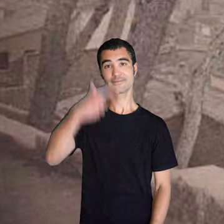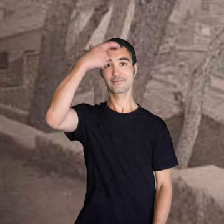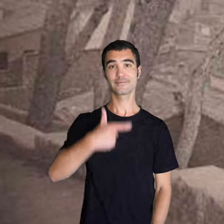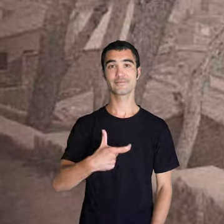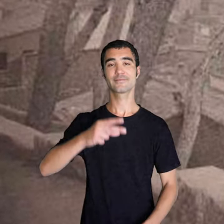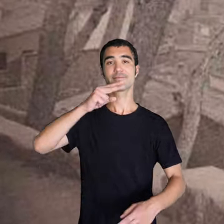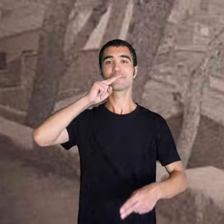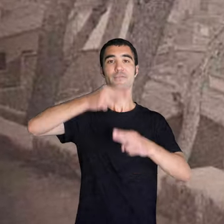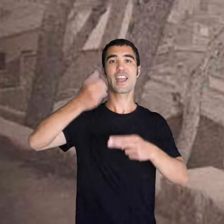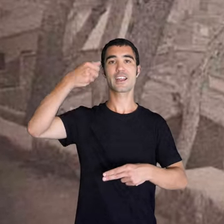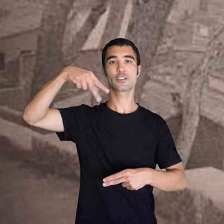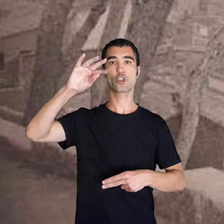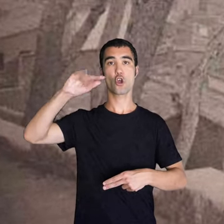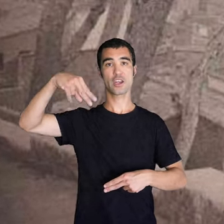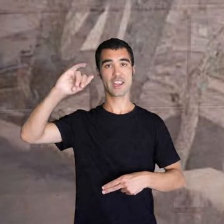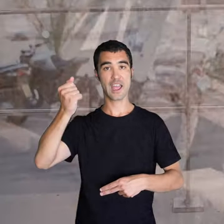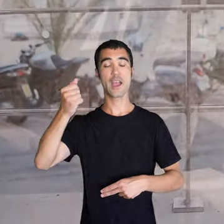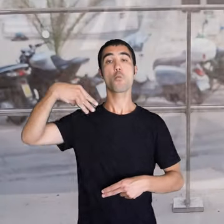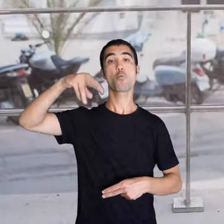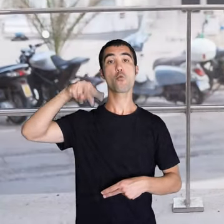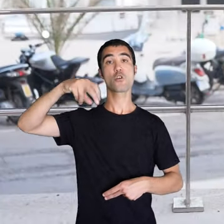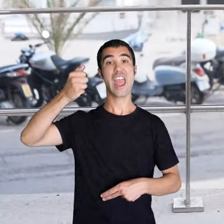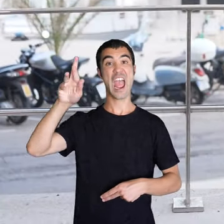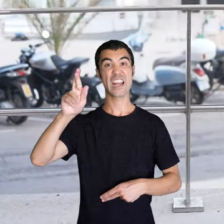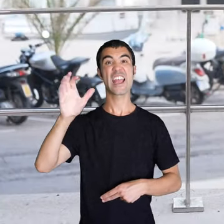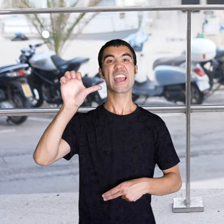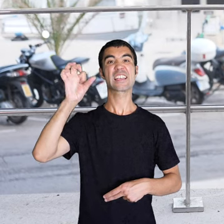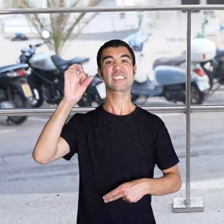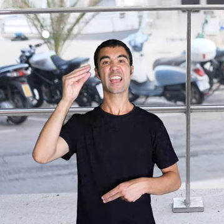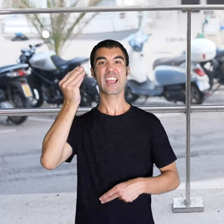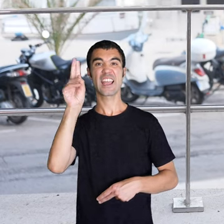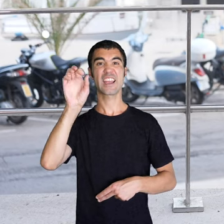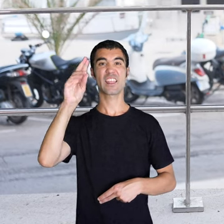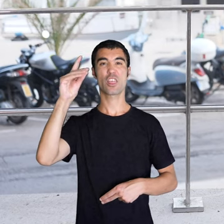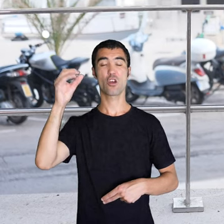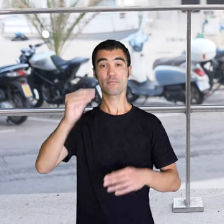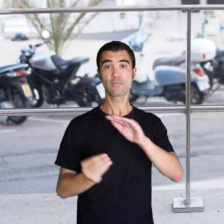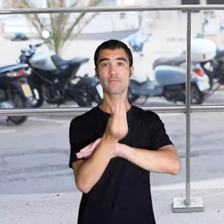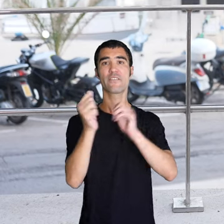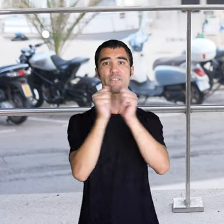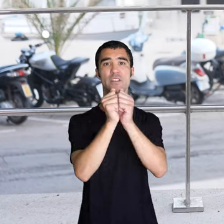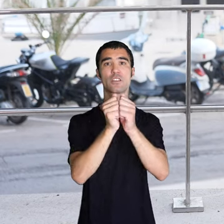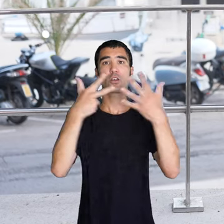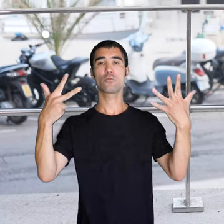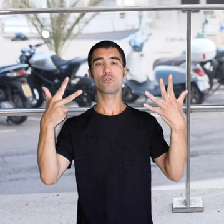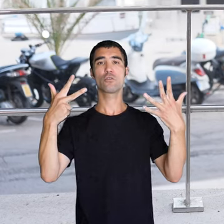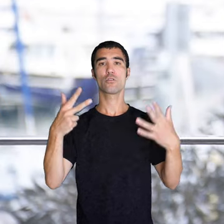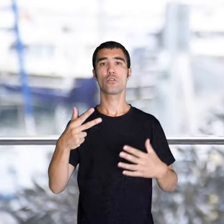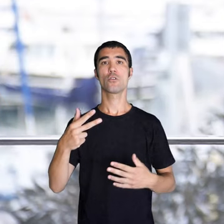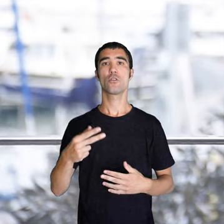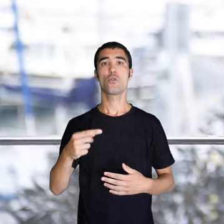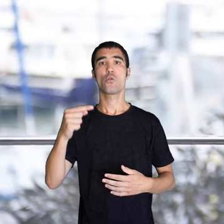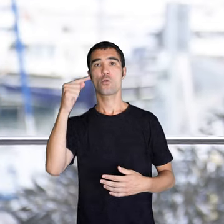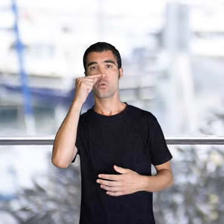Jo, nom que Antoni Amunà Esquerdo, i vaig néixer dia 28 de juny de l'any 45,